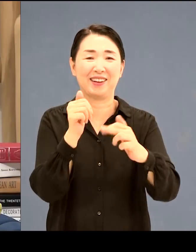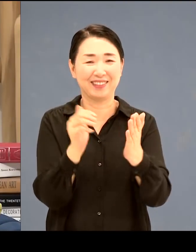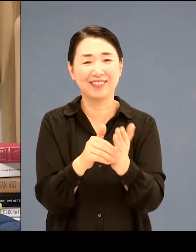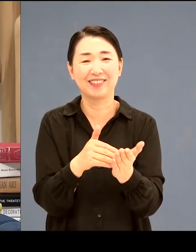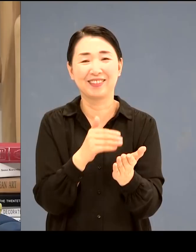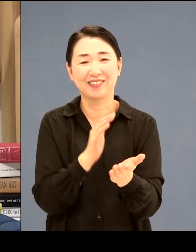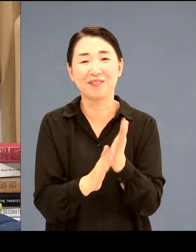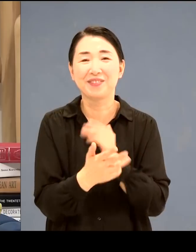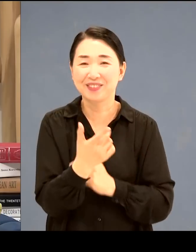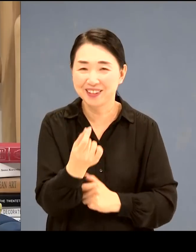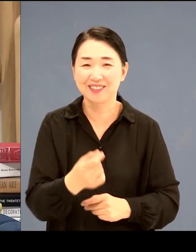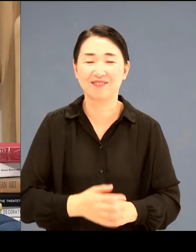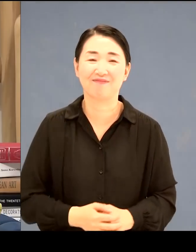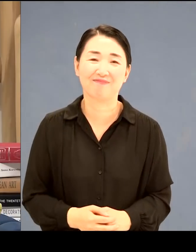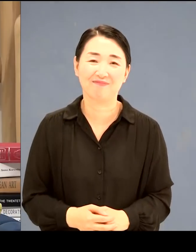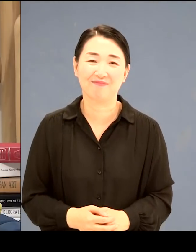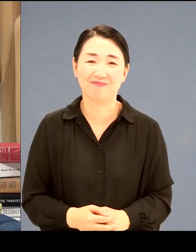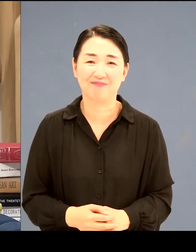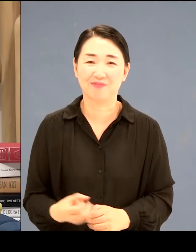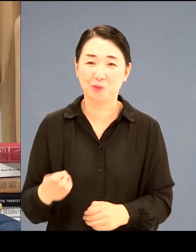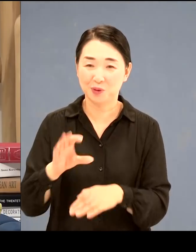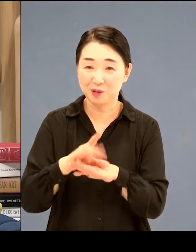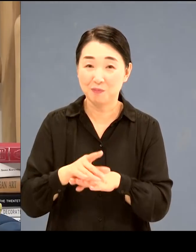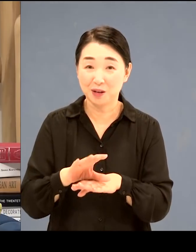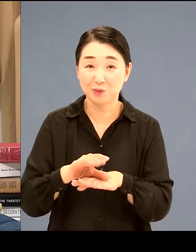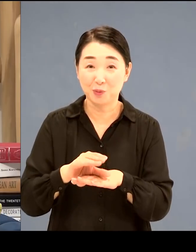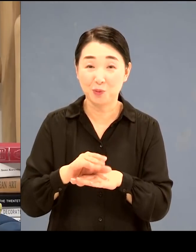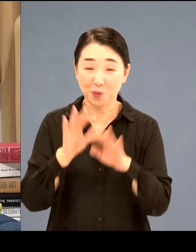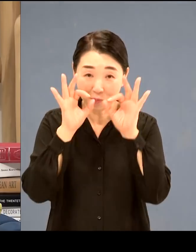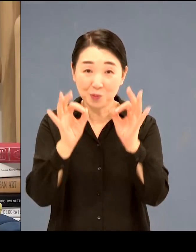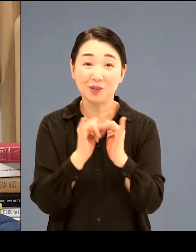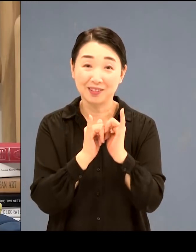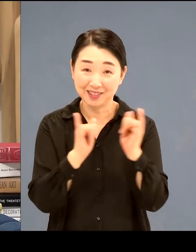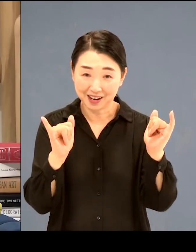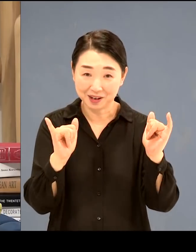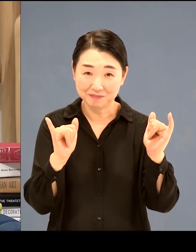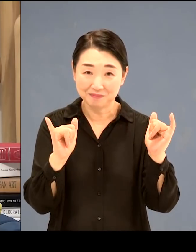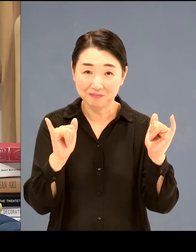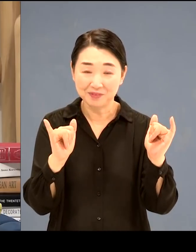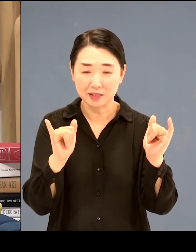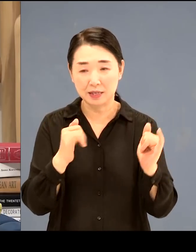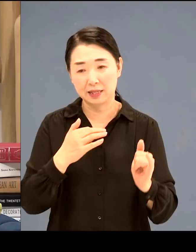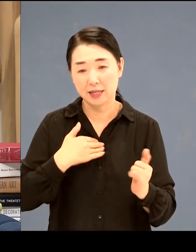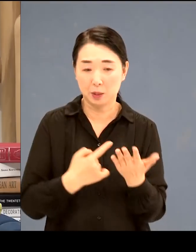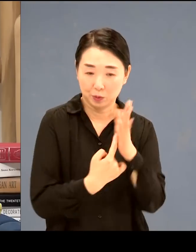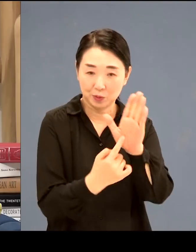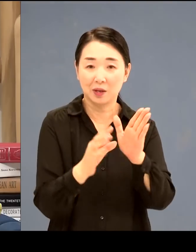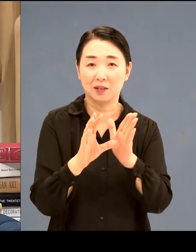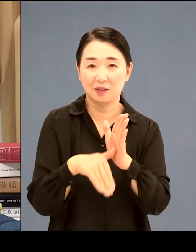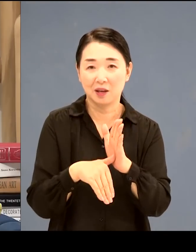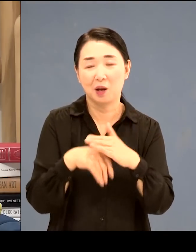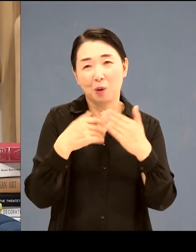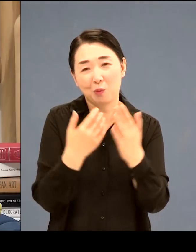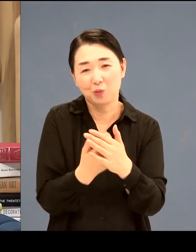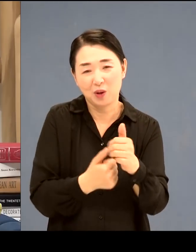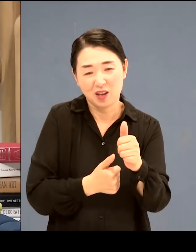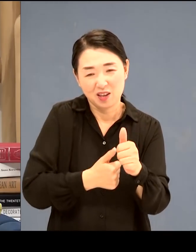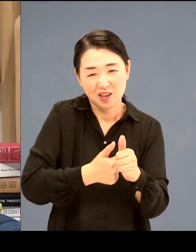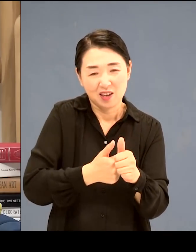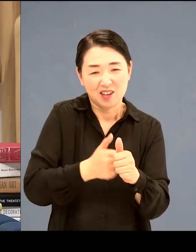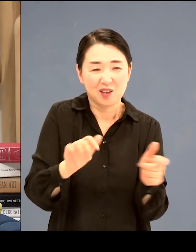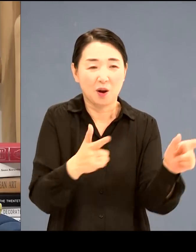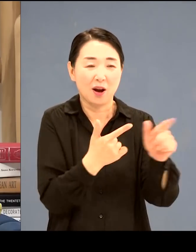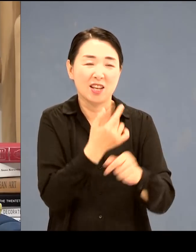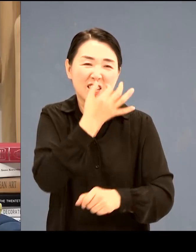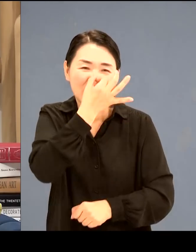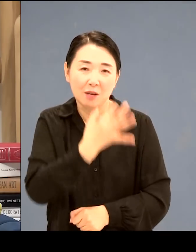그리고 이 방송을 보시는 분들이 네. 제가 나왔을 때 뭐 역경을 딛고 일어나서